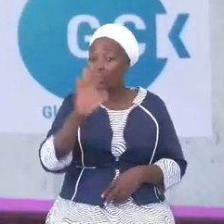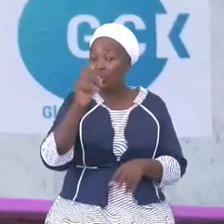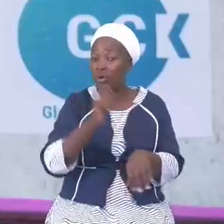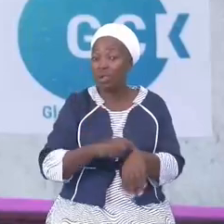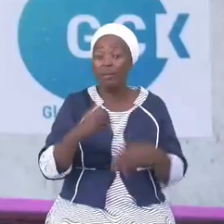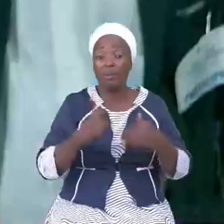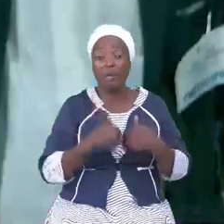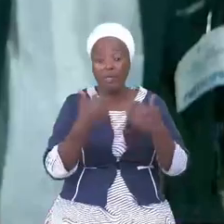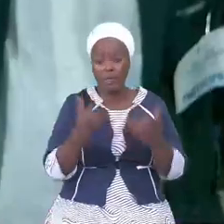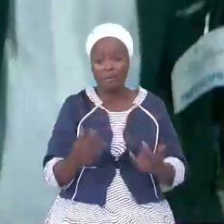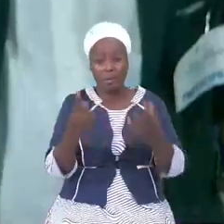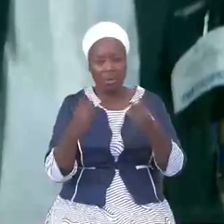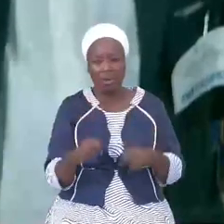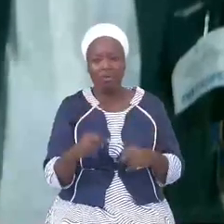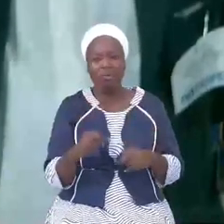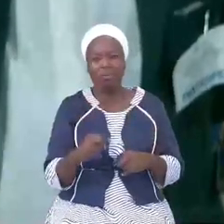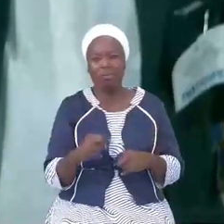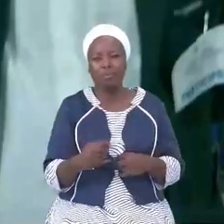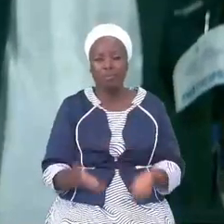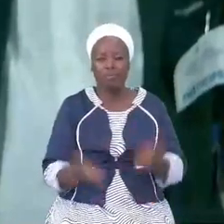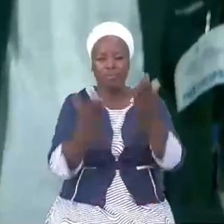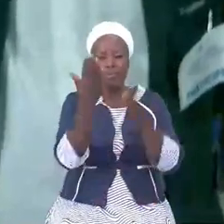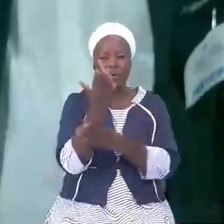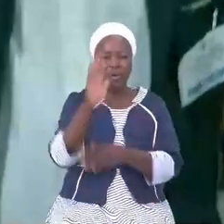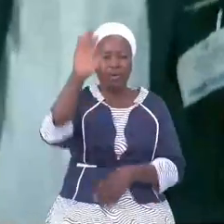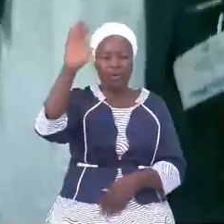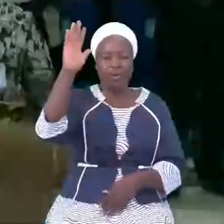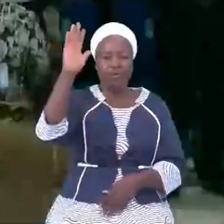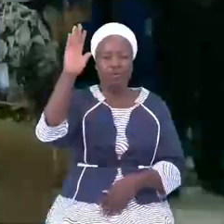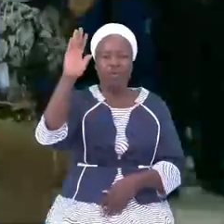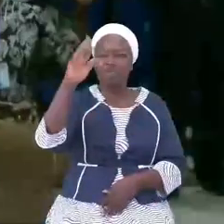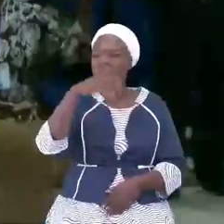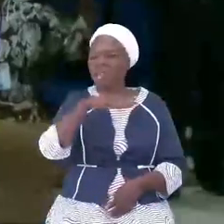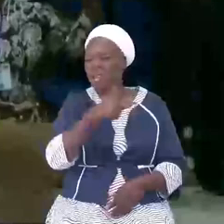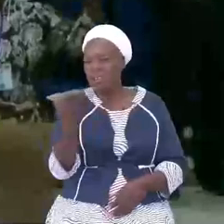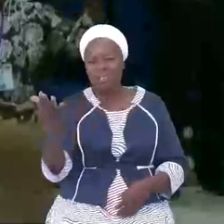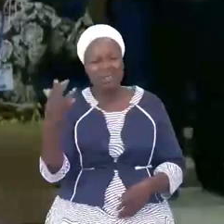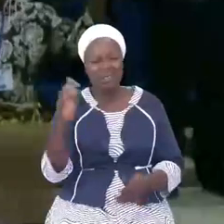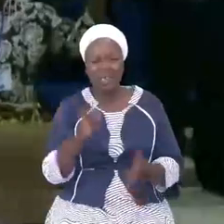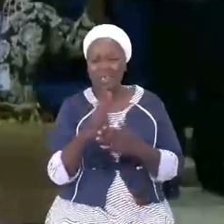maintenant. Lève ta main là-bas, quel que soit le défi, tu as déjà dit au